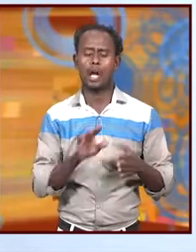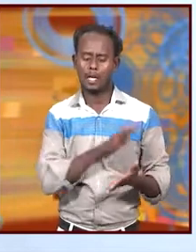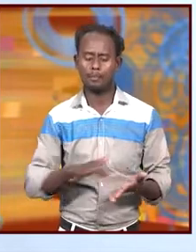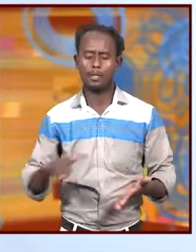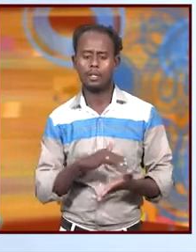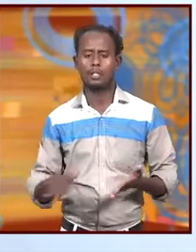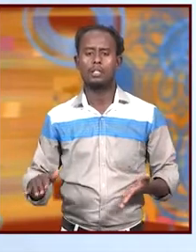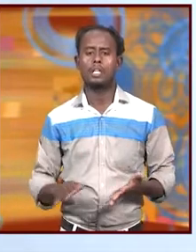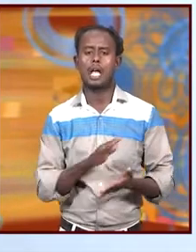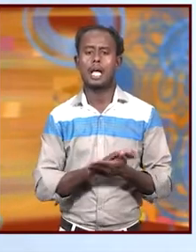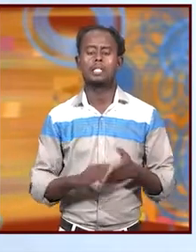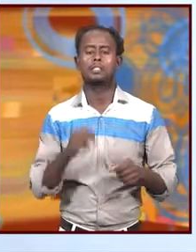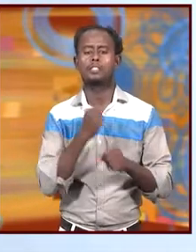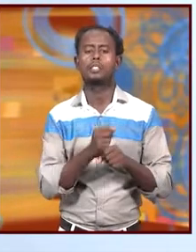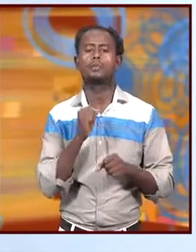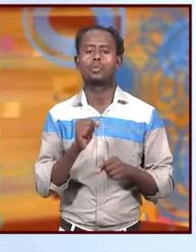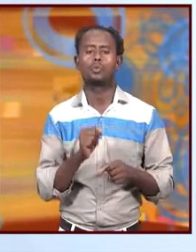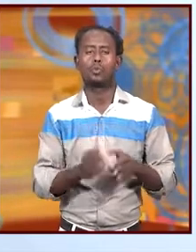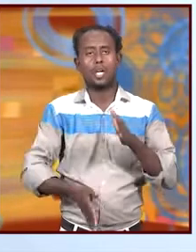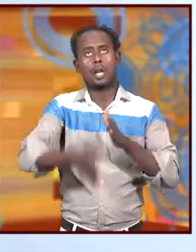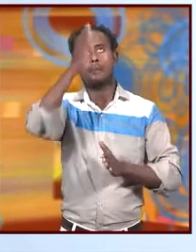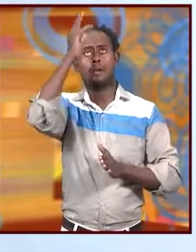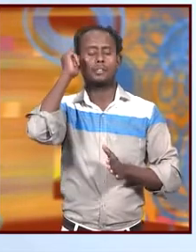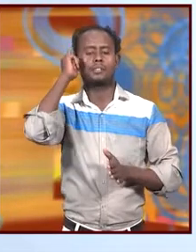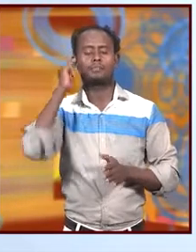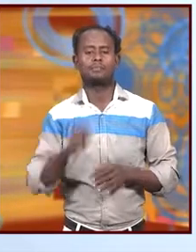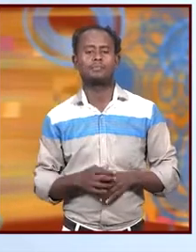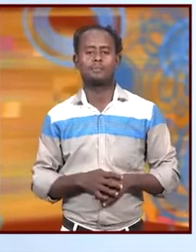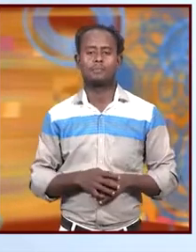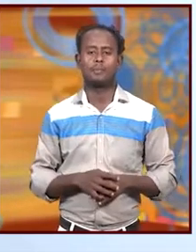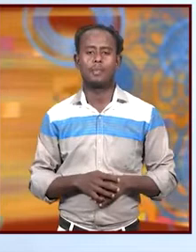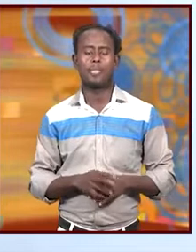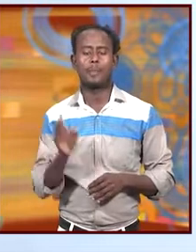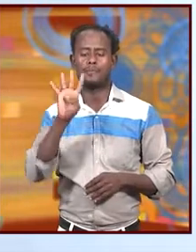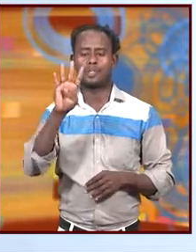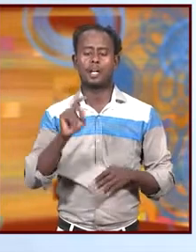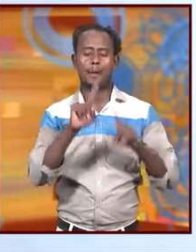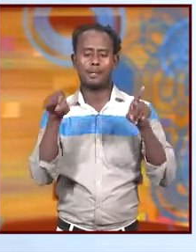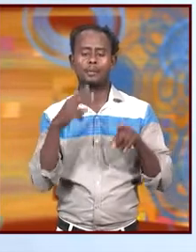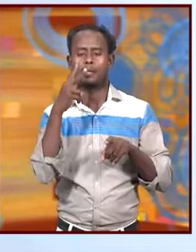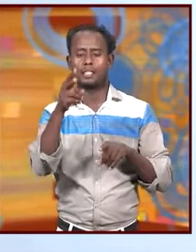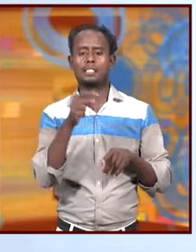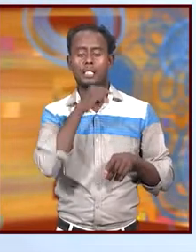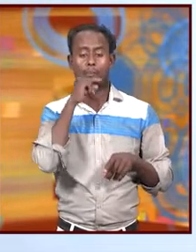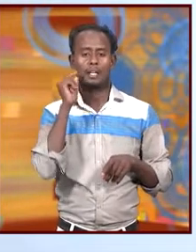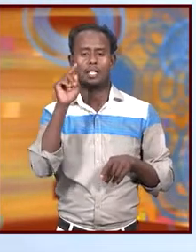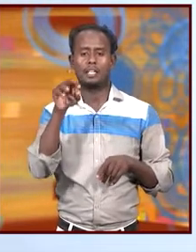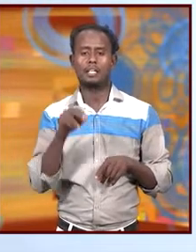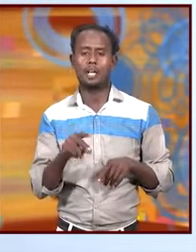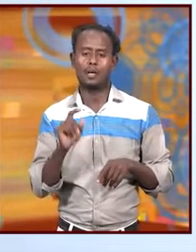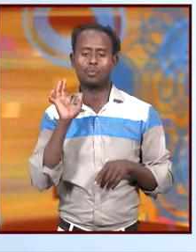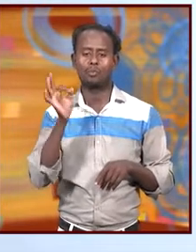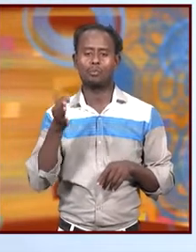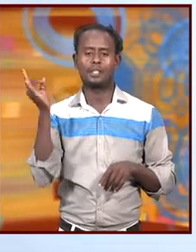அடிப்பக்கமாகவும் ஹைட்ஸ் ஜி என்பது உயரமாகவும் இருக்கும். நான்காவது படத்தில்